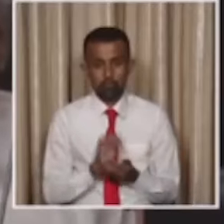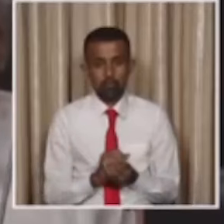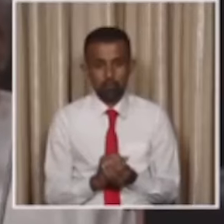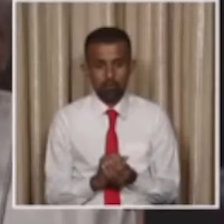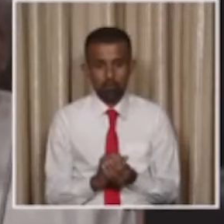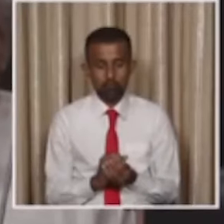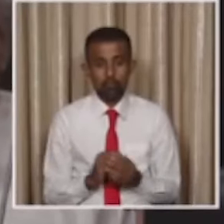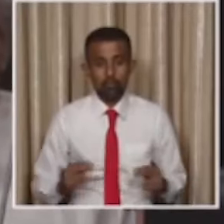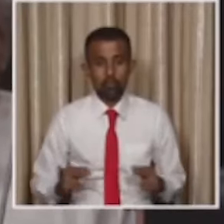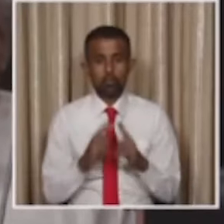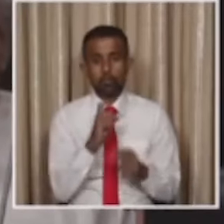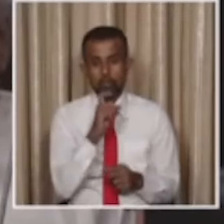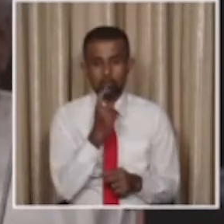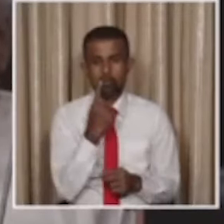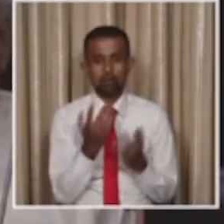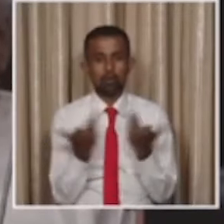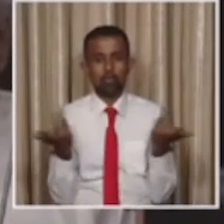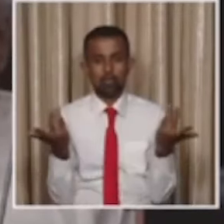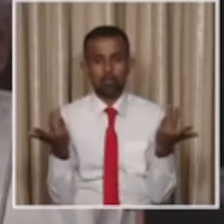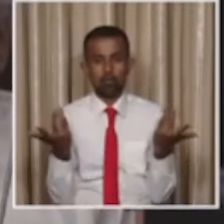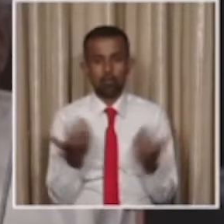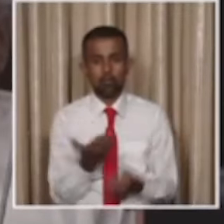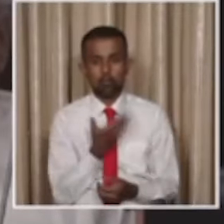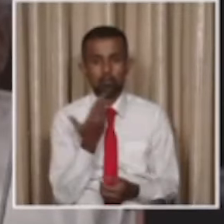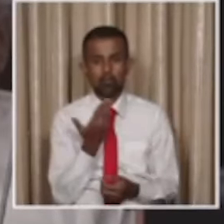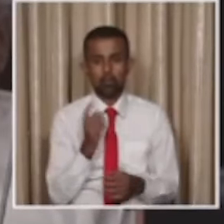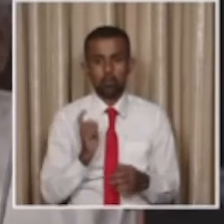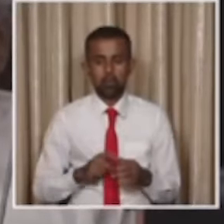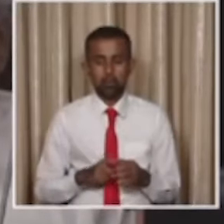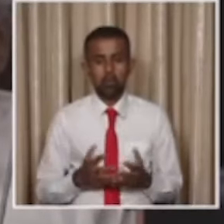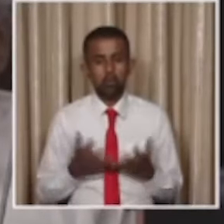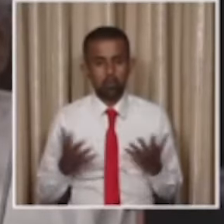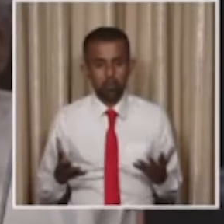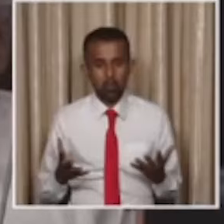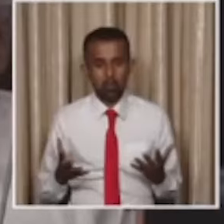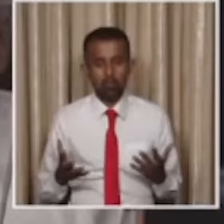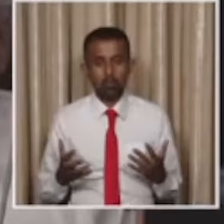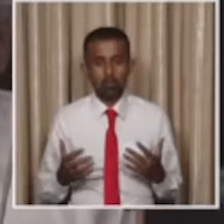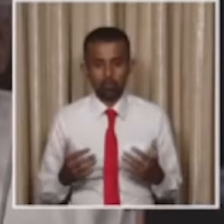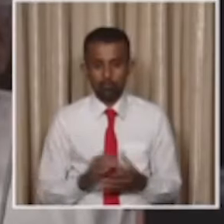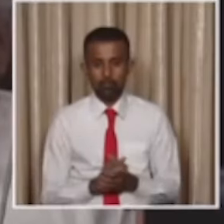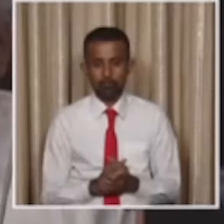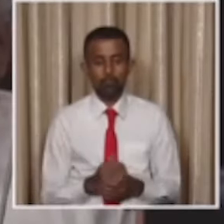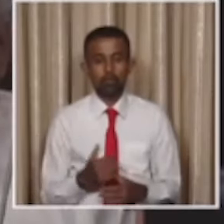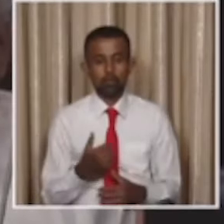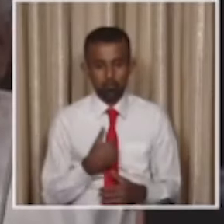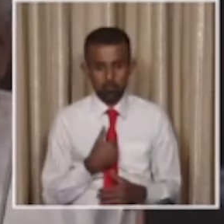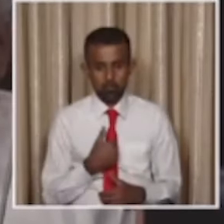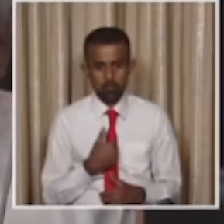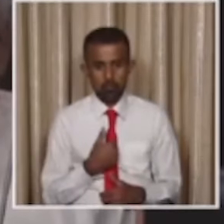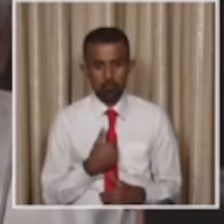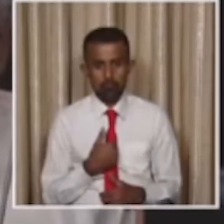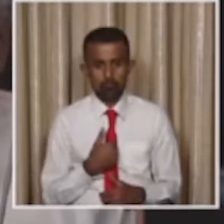මේ ශ්‍රේෂ්ඨ අධිකරණය කියලා නැහැ මේකක් කරන්න පුළුවන්. ඉතින් ලොකු ප්‍රශ්නයක් තියෙන්නේ. The government has not gone